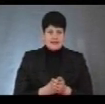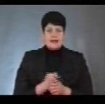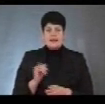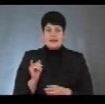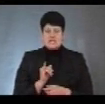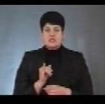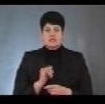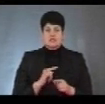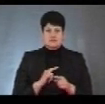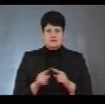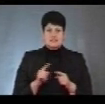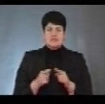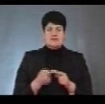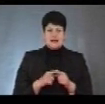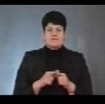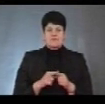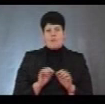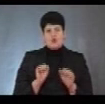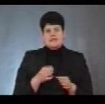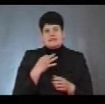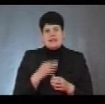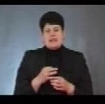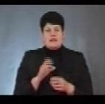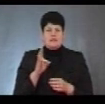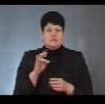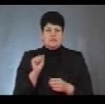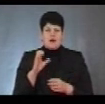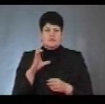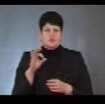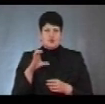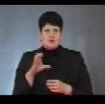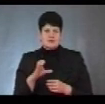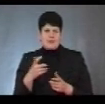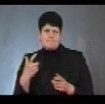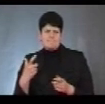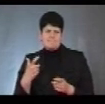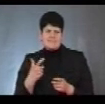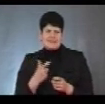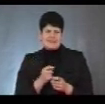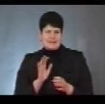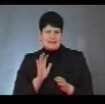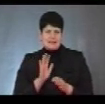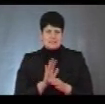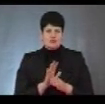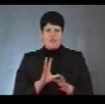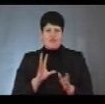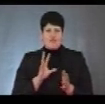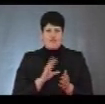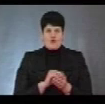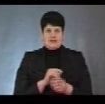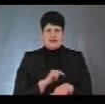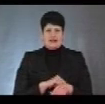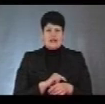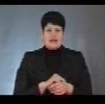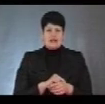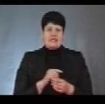– це є такий шприцевий насос, можна сказати, який нам під тиском з певною швидкістю вводить ліки в вену.